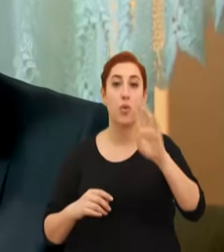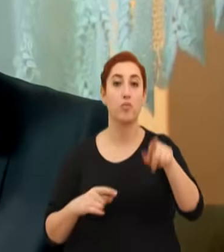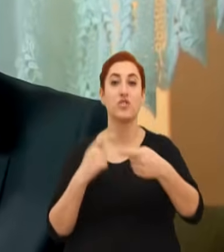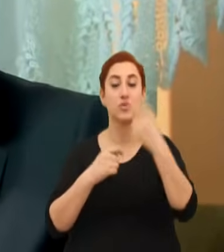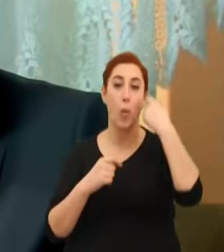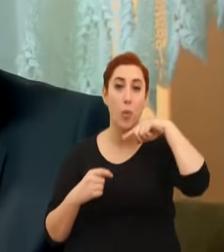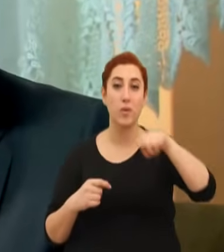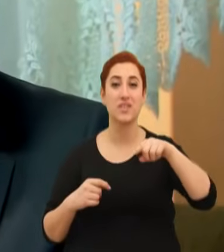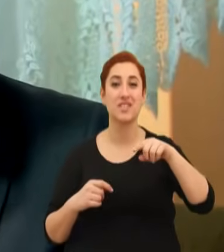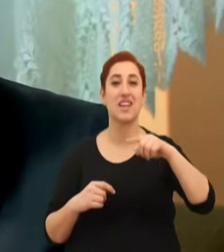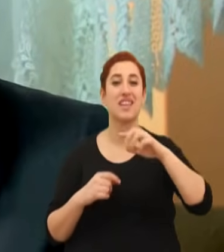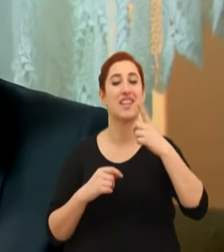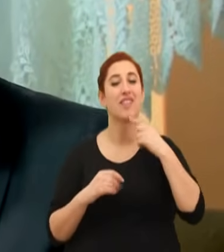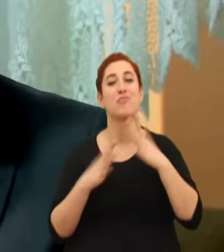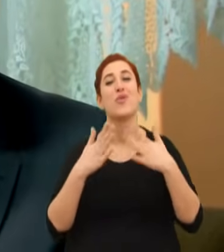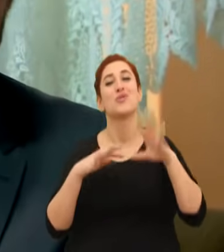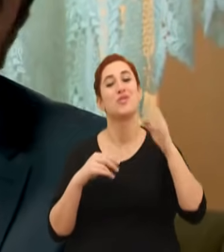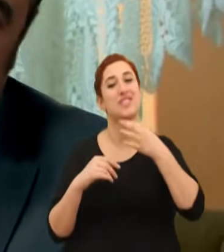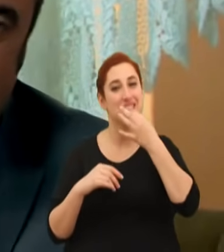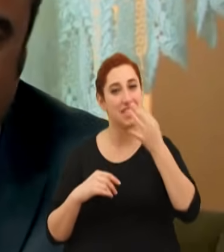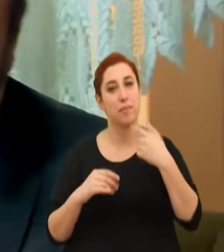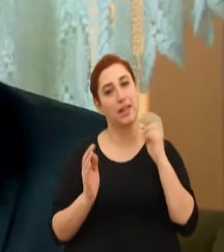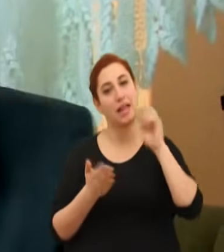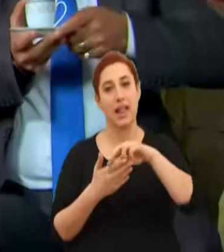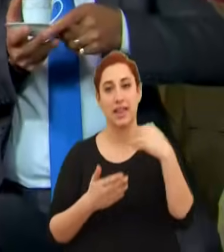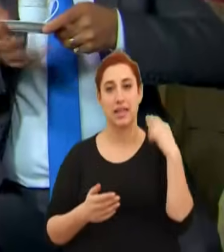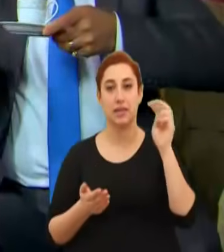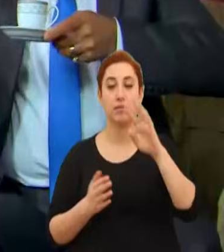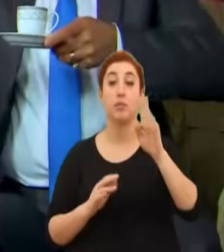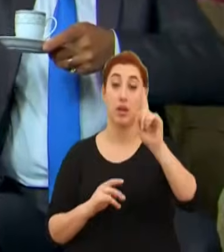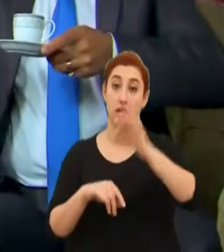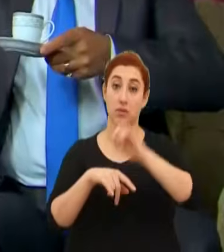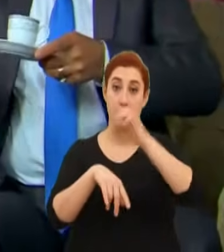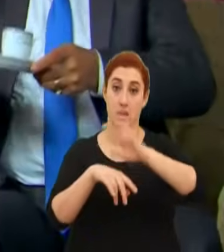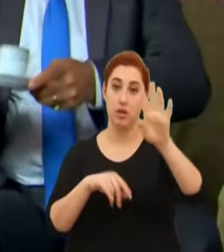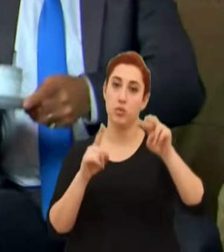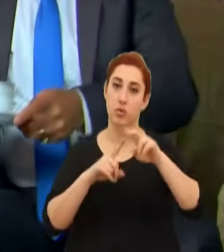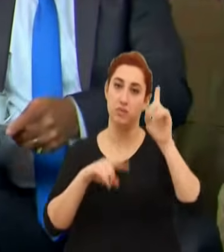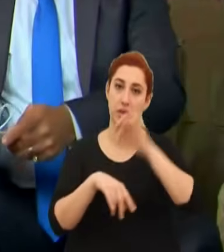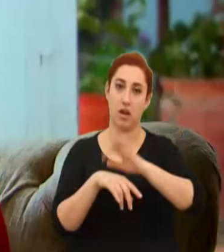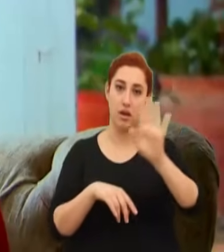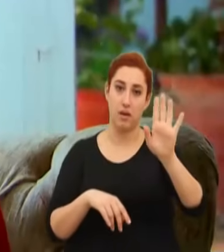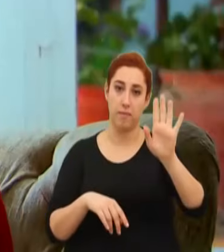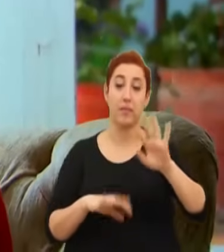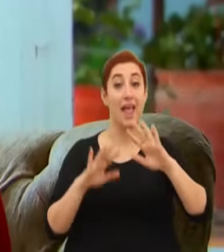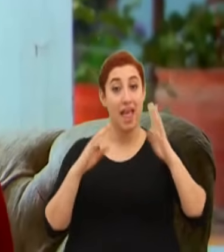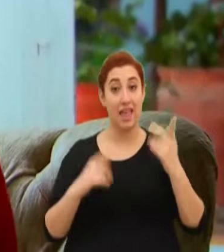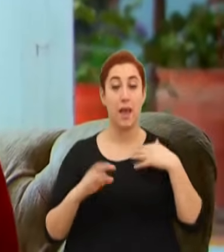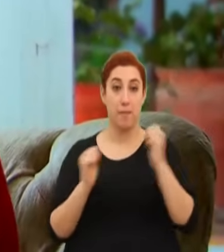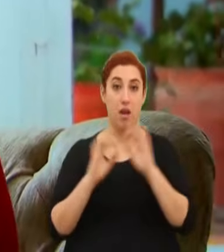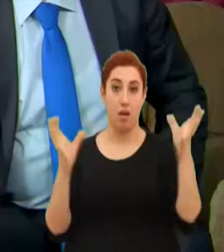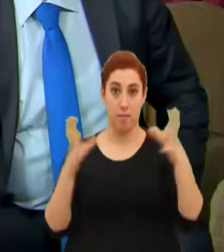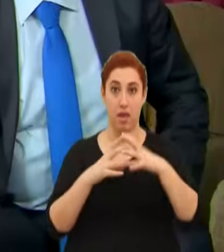bu işte. O yüzden ağzınızın tadı bozulmasın. Müsaadenizle ben kalkayım. Bir dakika, bir dakika, bir dakika, bir dakika. Nurhancığım bir dakika. Madem ki